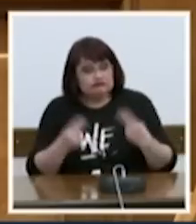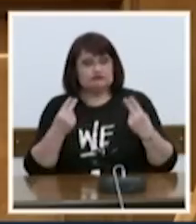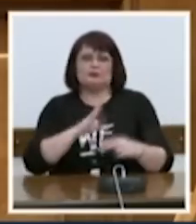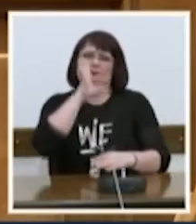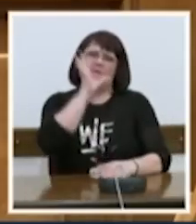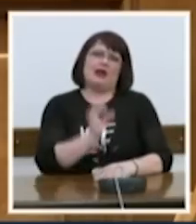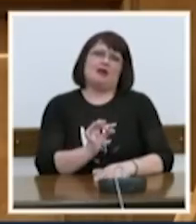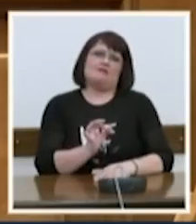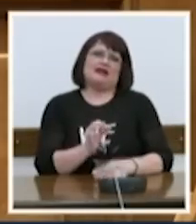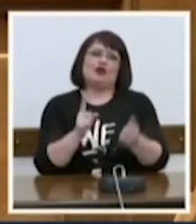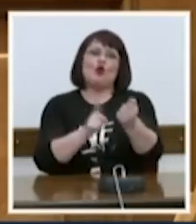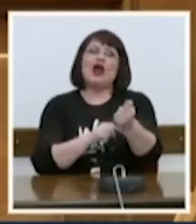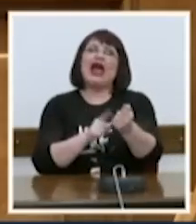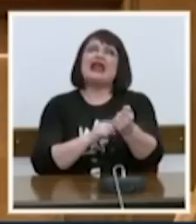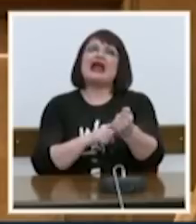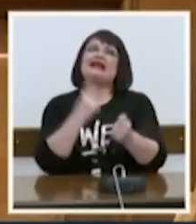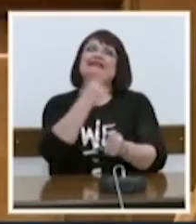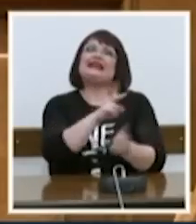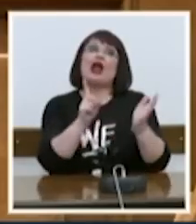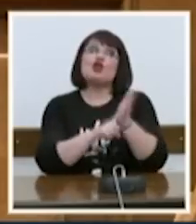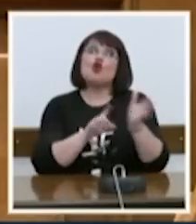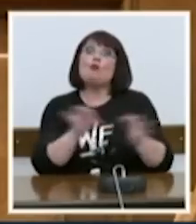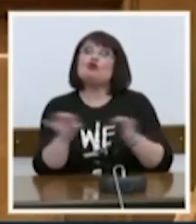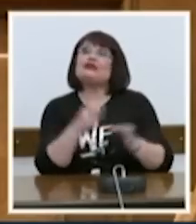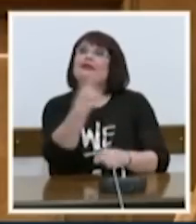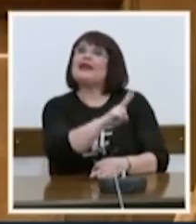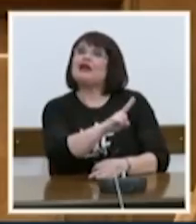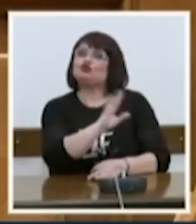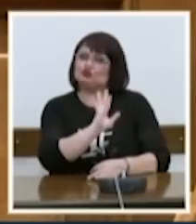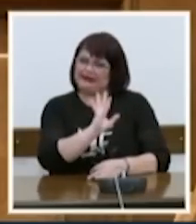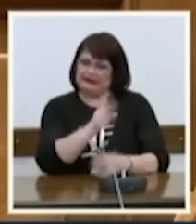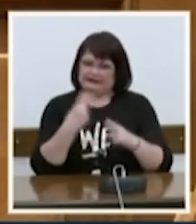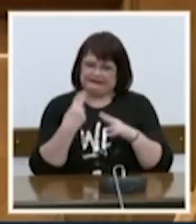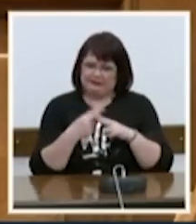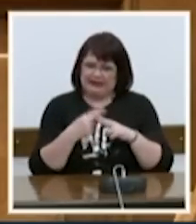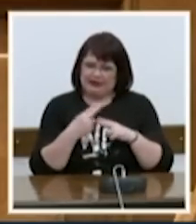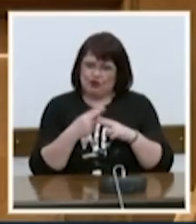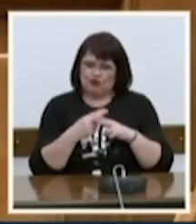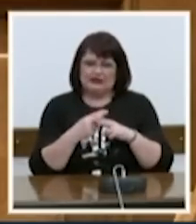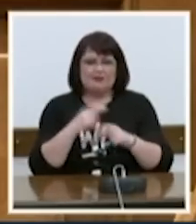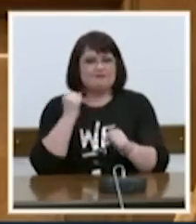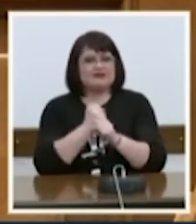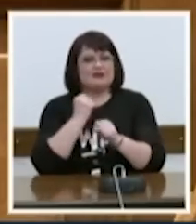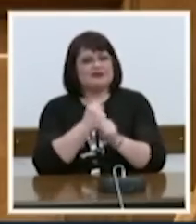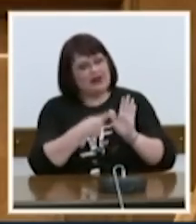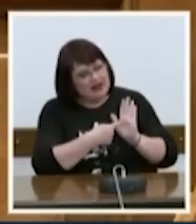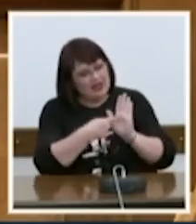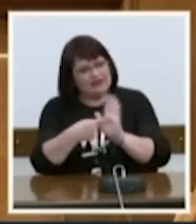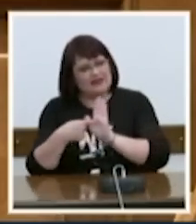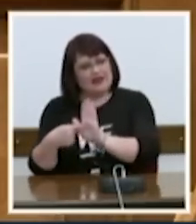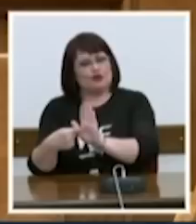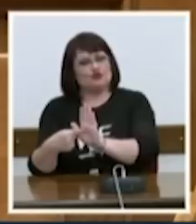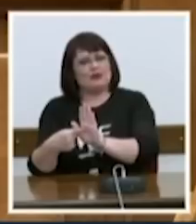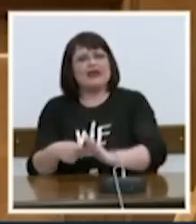πραγματικό χαρακτήρα των νομοθετημάτων σας. Το κυριότερο, θα επιμένουμε να προβάλλουμε πως